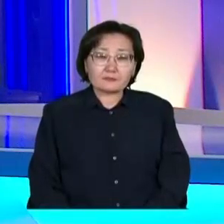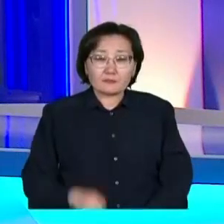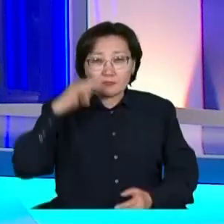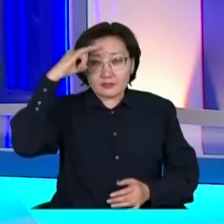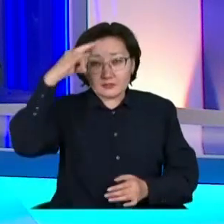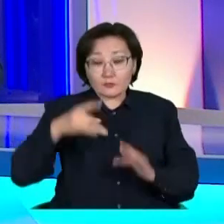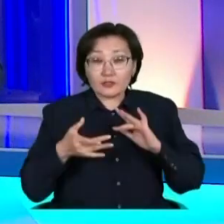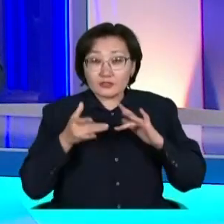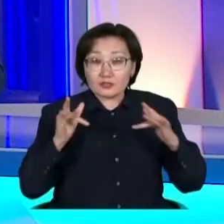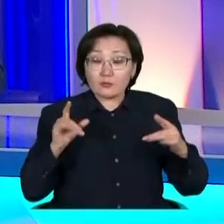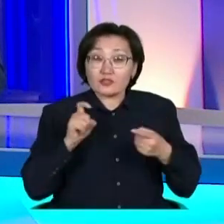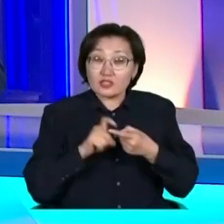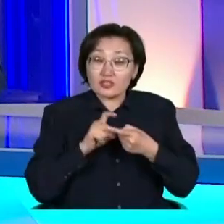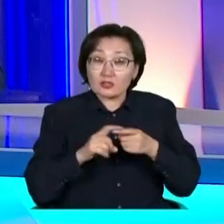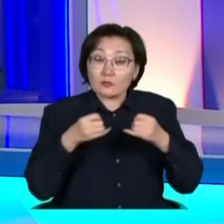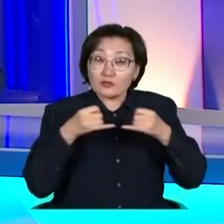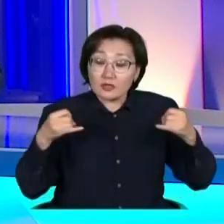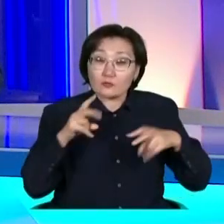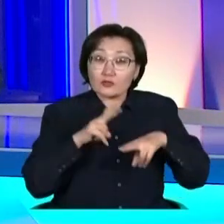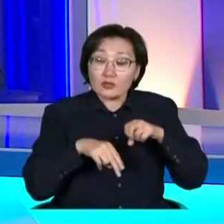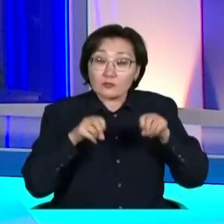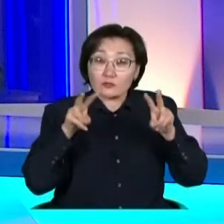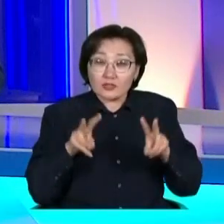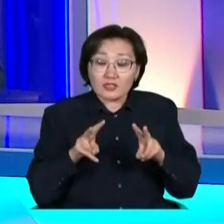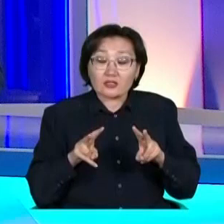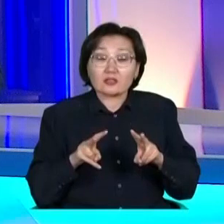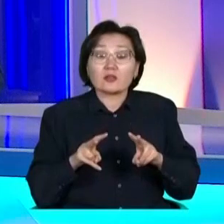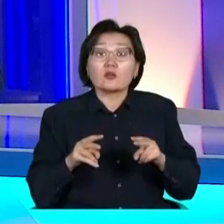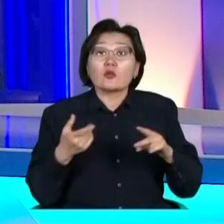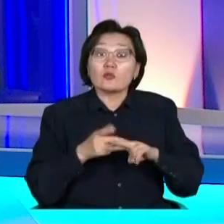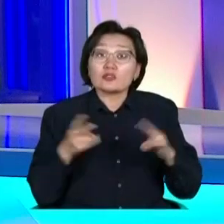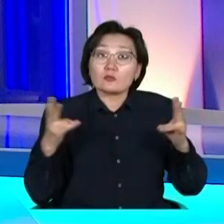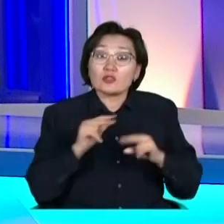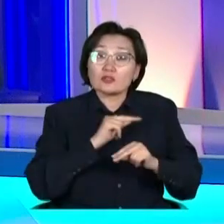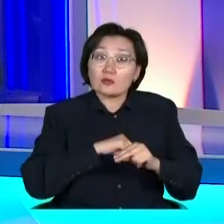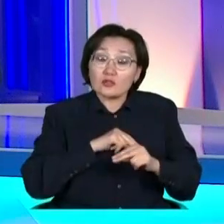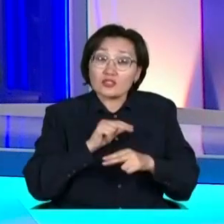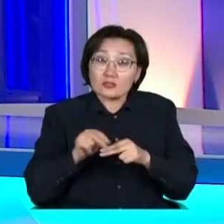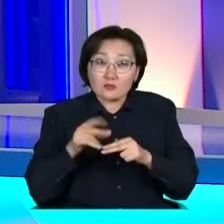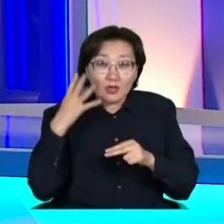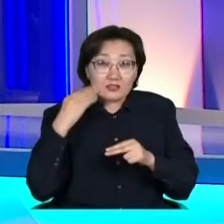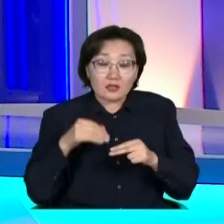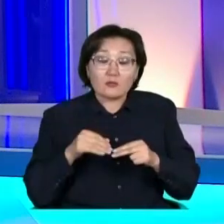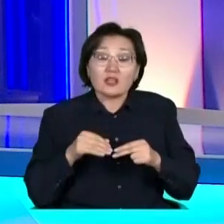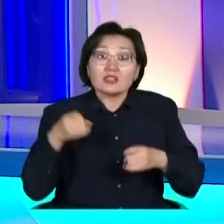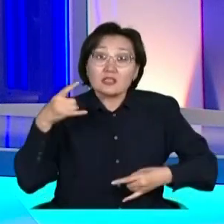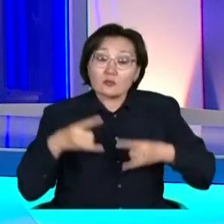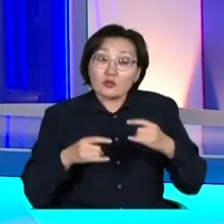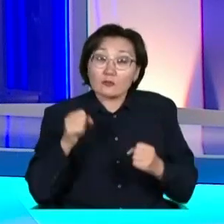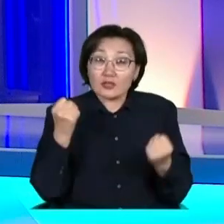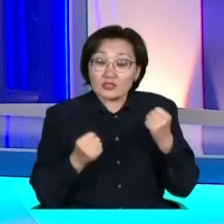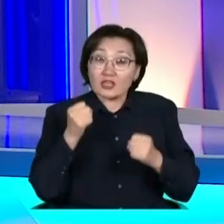Елімізде интернет пен байланыс желісін жүргізетін мамандарға сұраныс артқан, сол салада жұмысшы дайырлайтын Алматыдағы телекоммуникация және машина